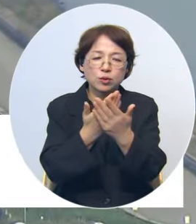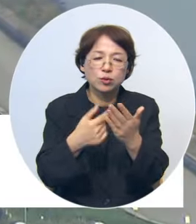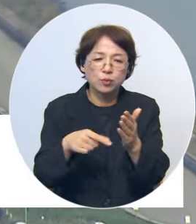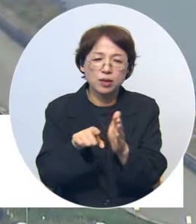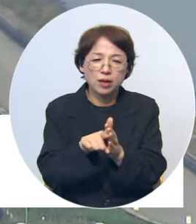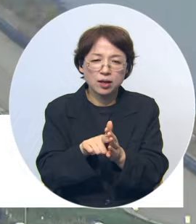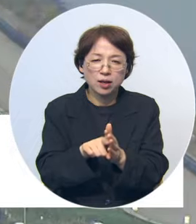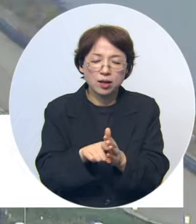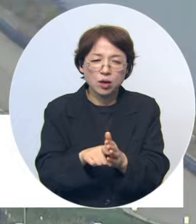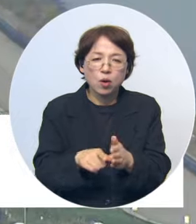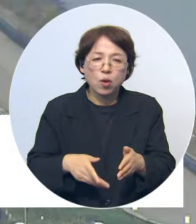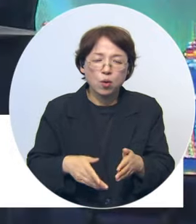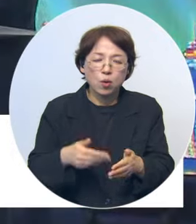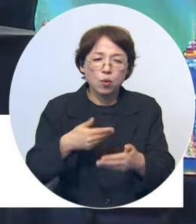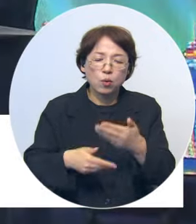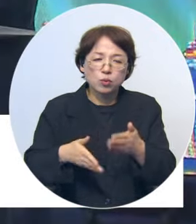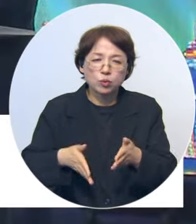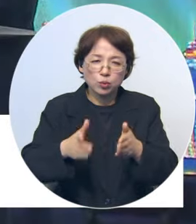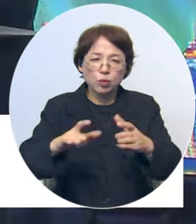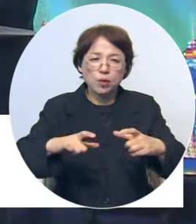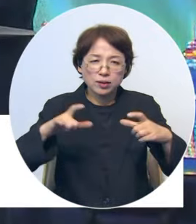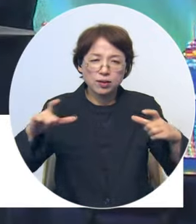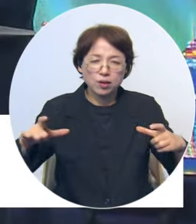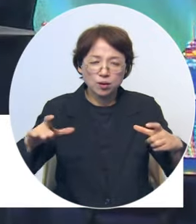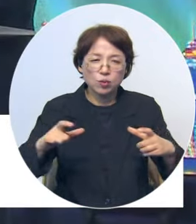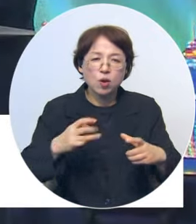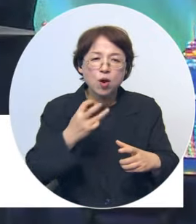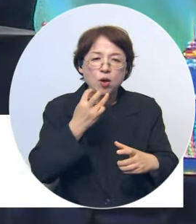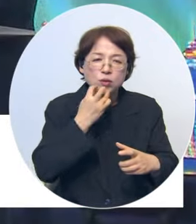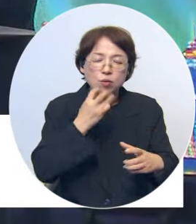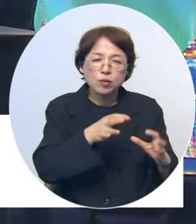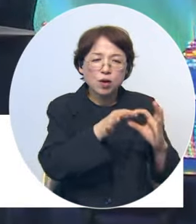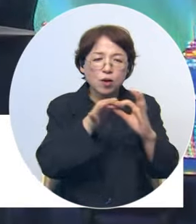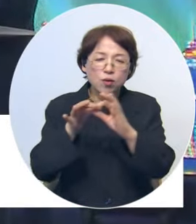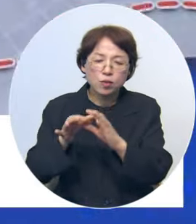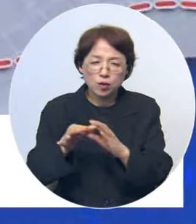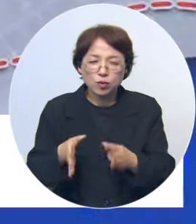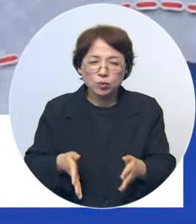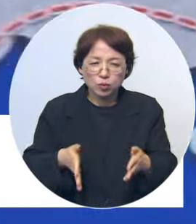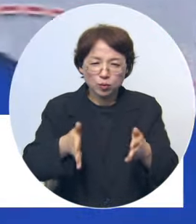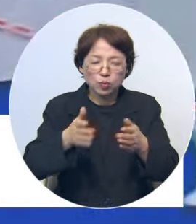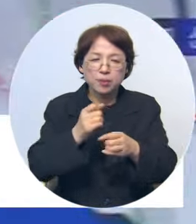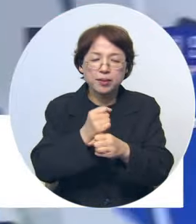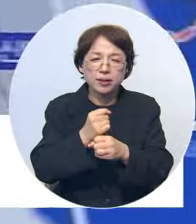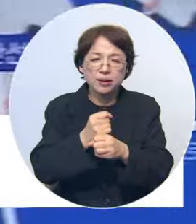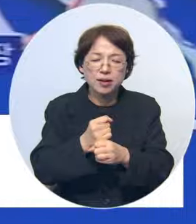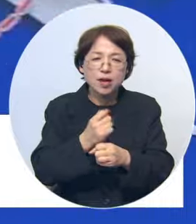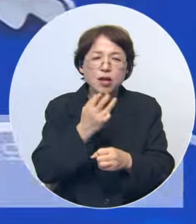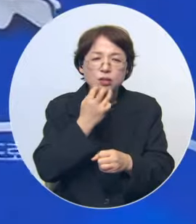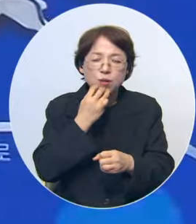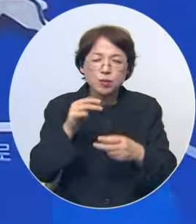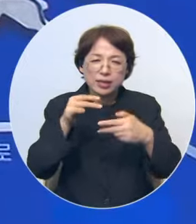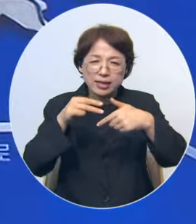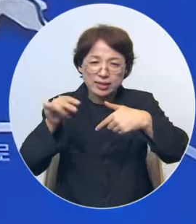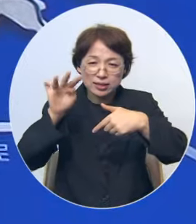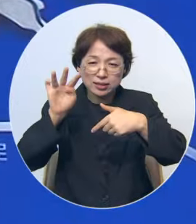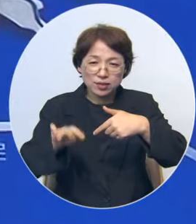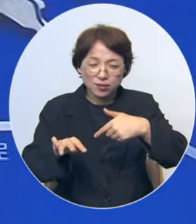시흥 고속도로를 확대하고 수도권 제2순환 고속도로를 건설하는 등 서울 인천과의 접근 시간을